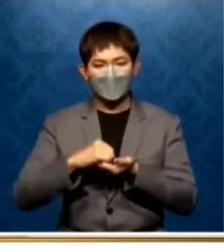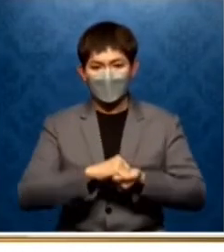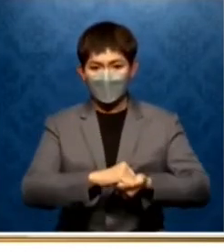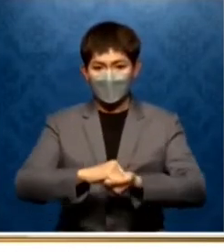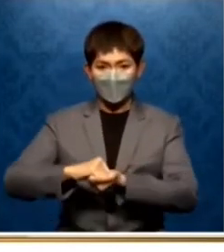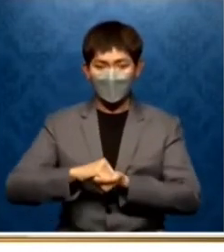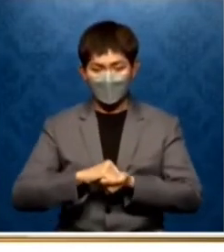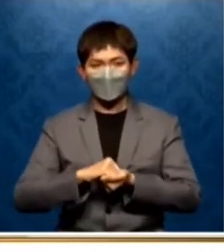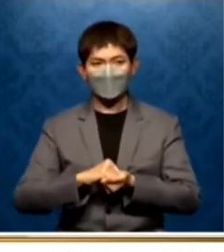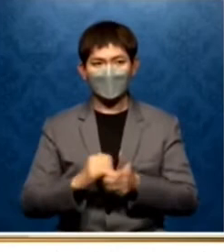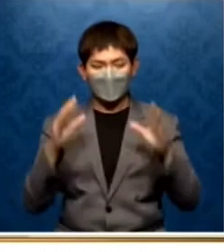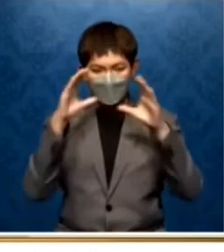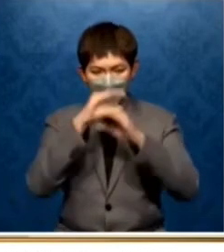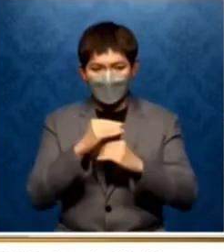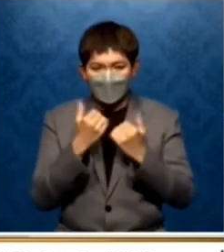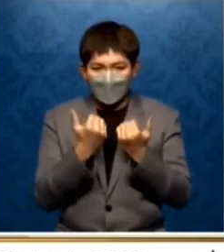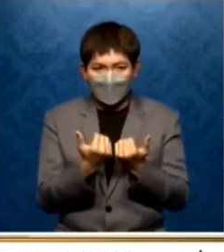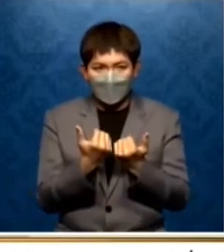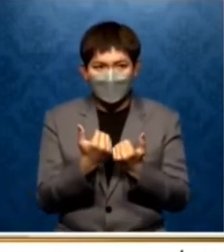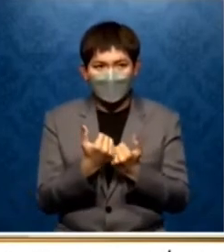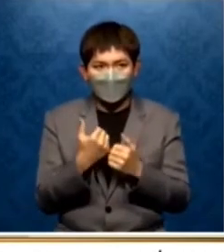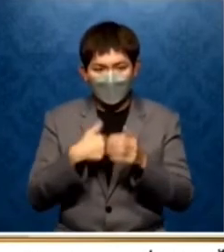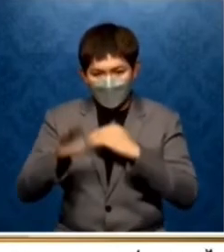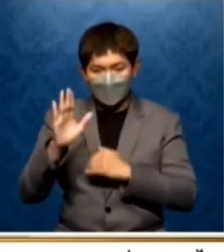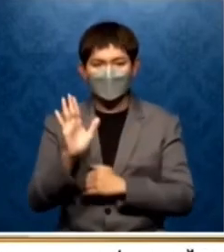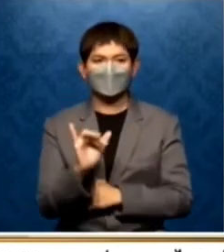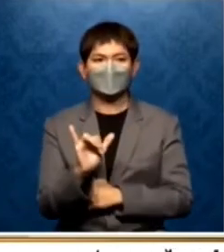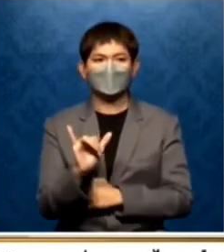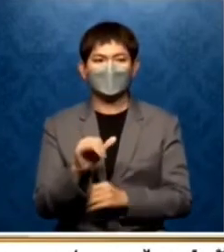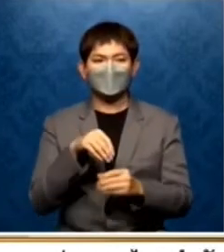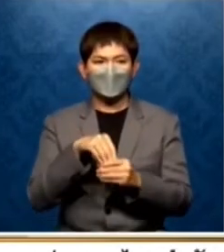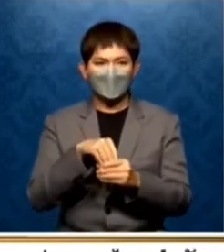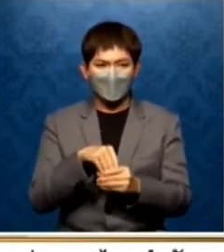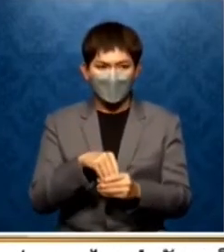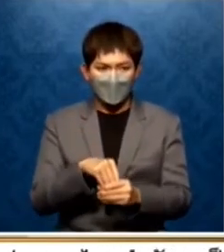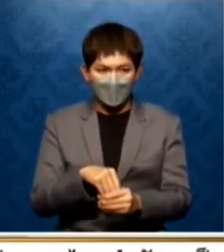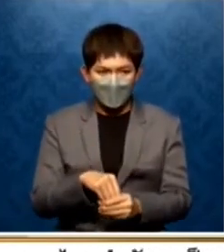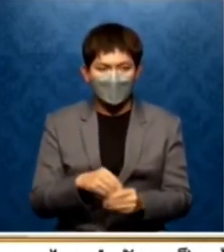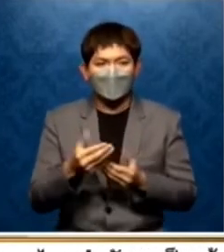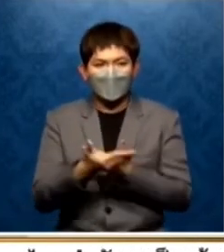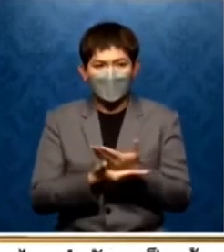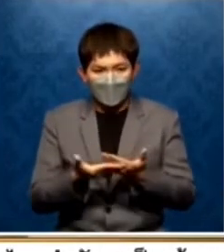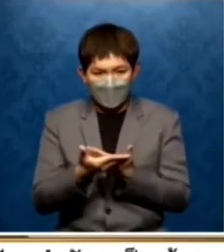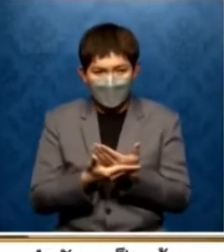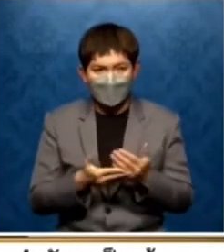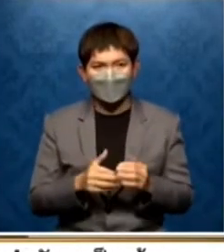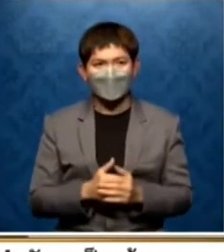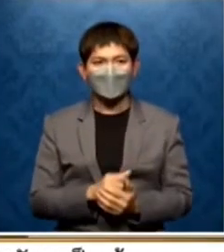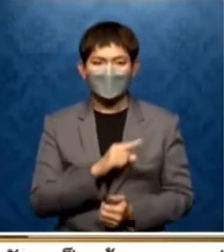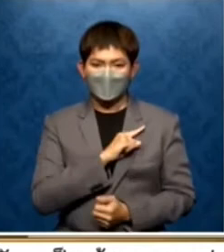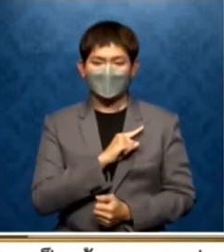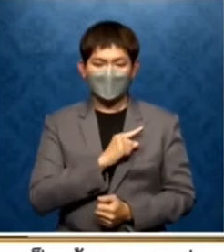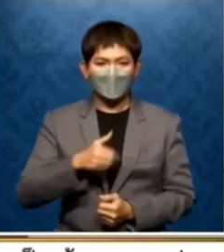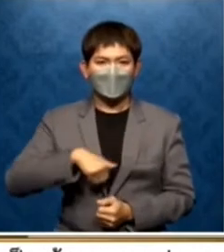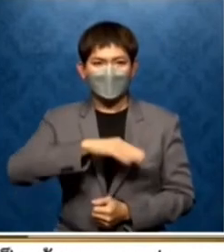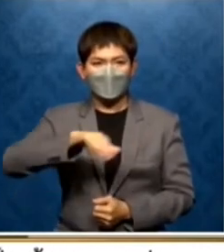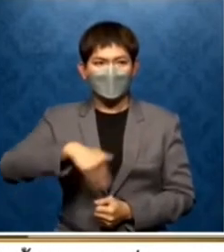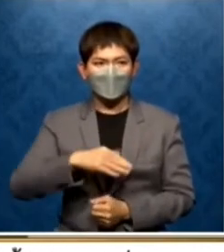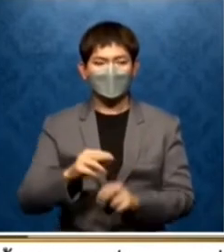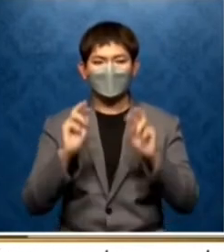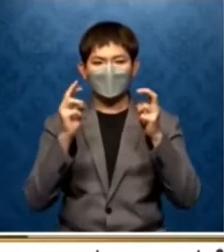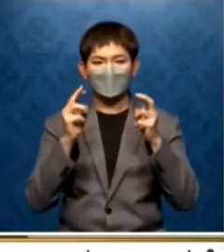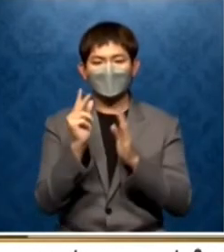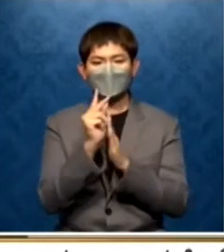ราคืนนี้ก็ขอความร่วมมืออย่าเพิ่งไปไหนนะครับอยู่เพื่อร่วมพิจารณาด้วยกันเป็นความรับผิดชอบร่วมกันเป็นเรื่องของกฎหม